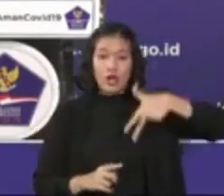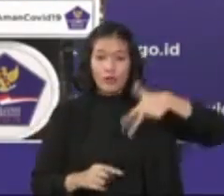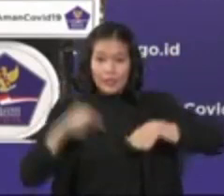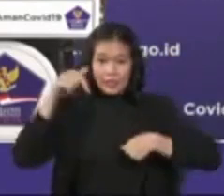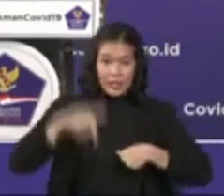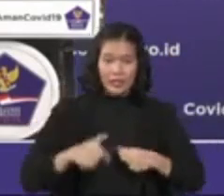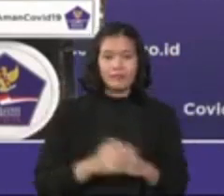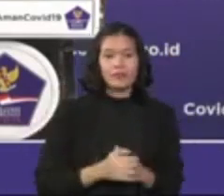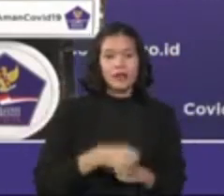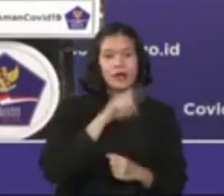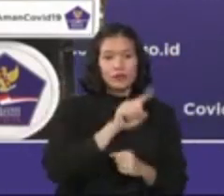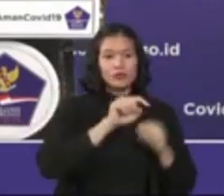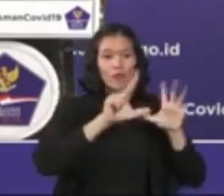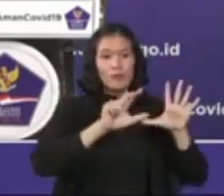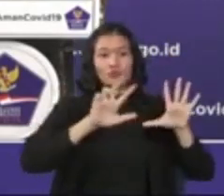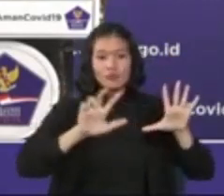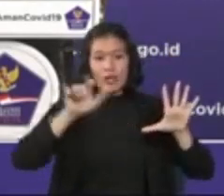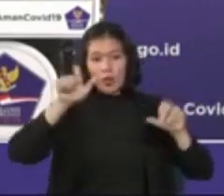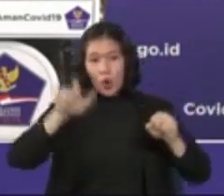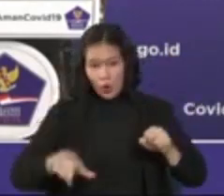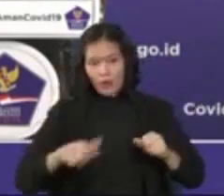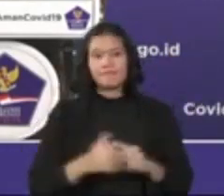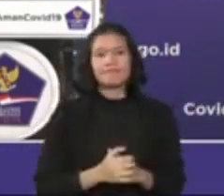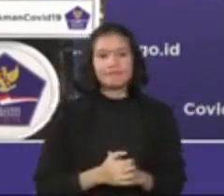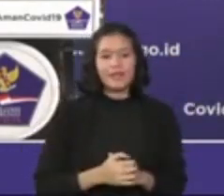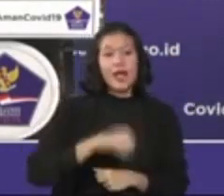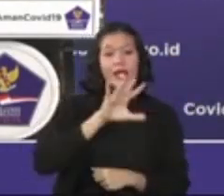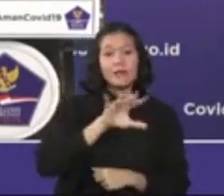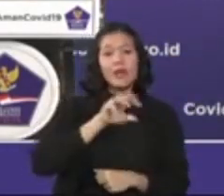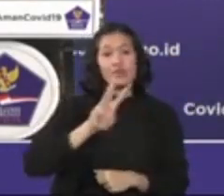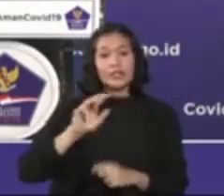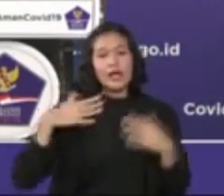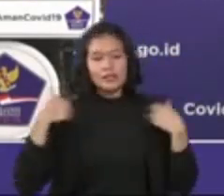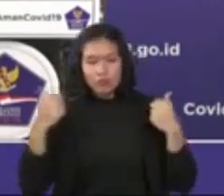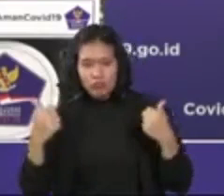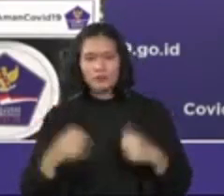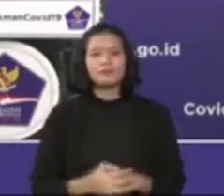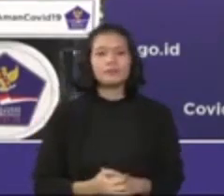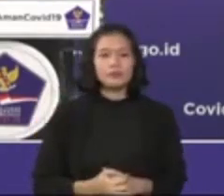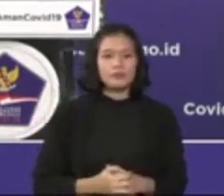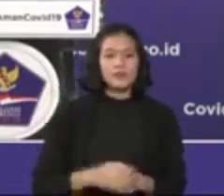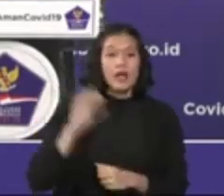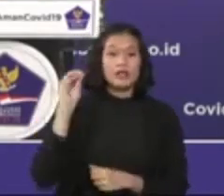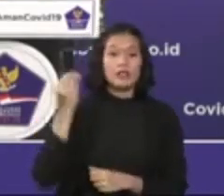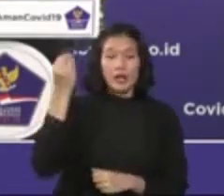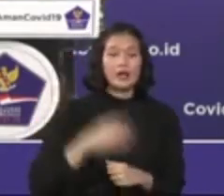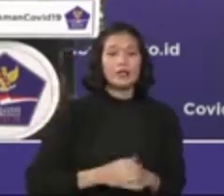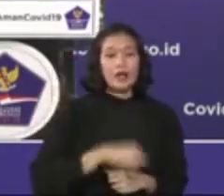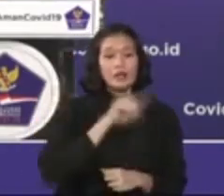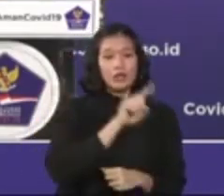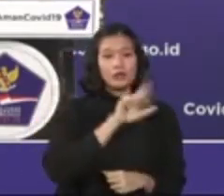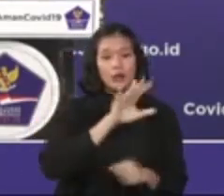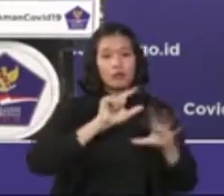Selatan 189 dan melaporkan 53 sembuh. DKI Jakarta